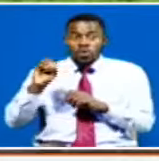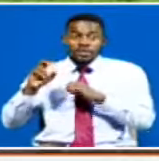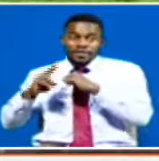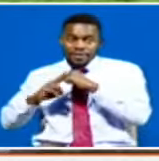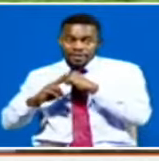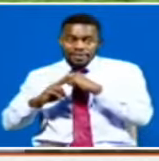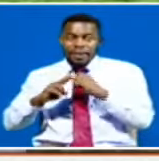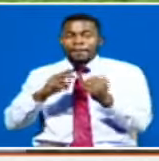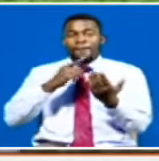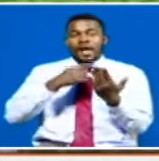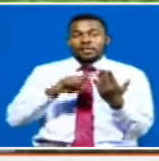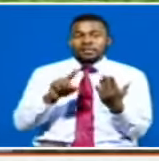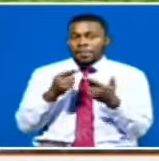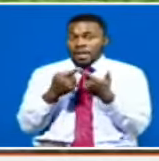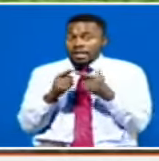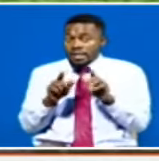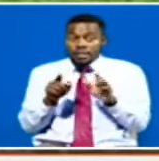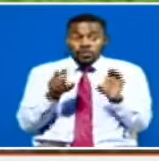Nikaenda nikaona mwalimu